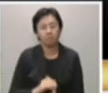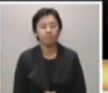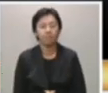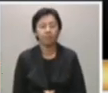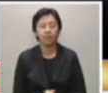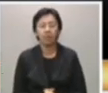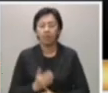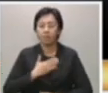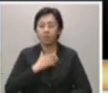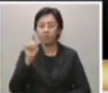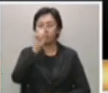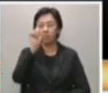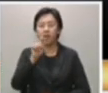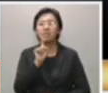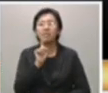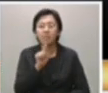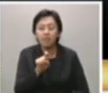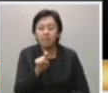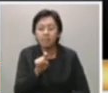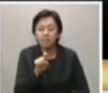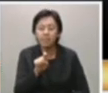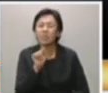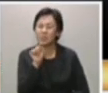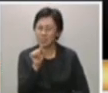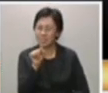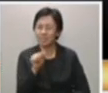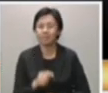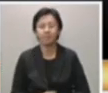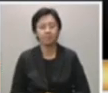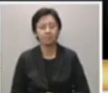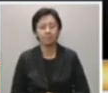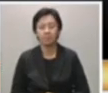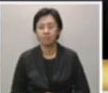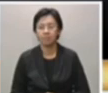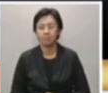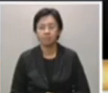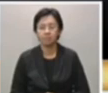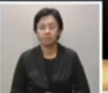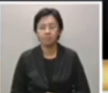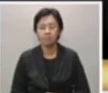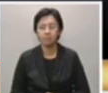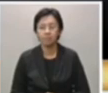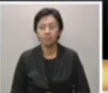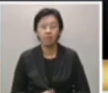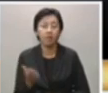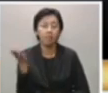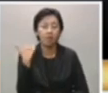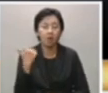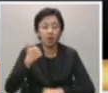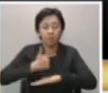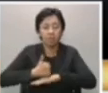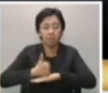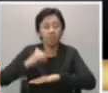งคำถามเรื่องเหล่านี้คนที่เป็นอดีตผบ.ทบ.เ